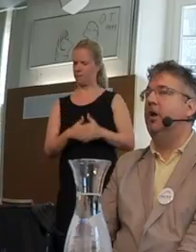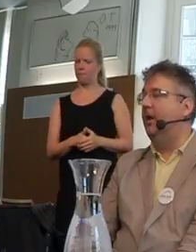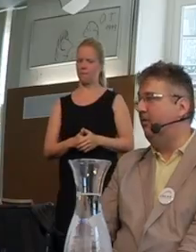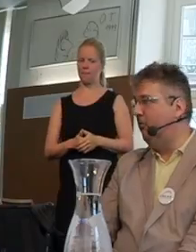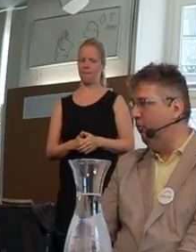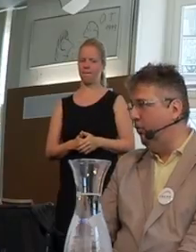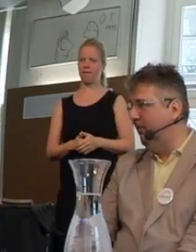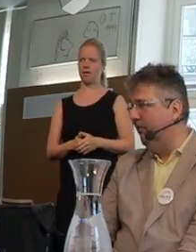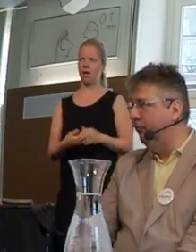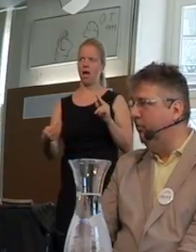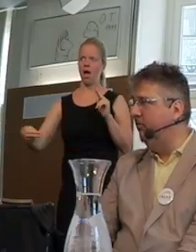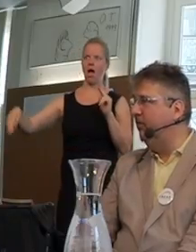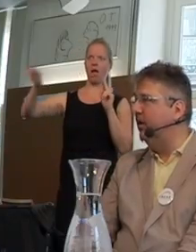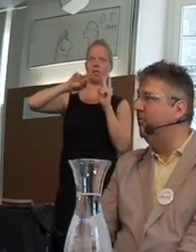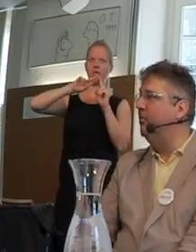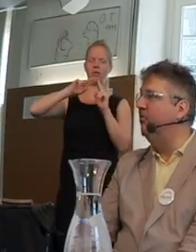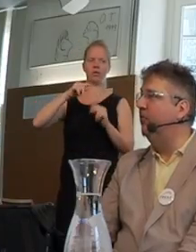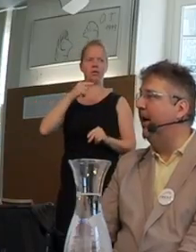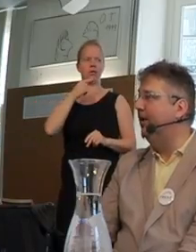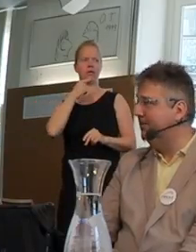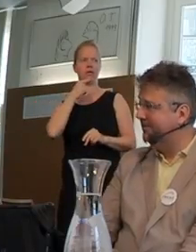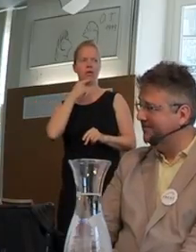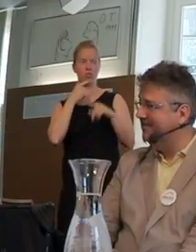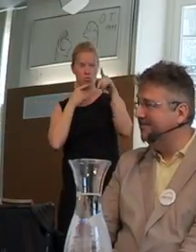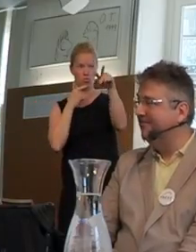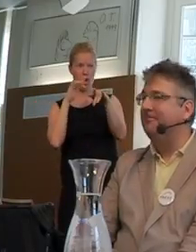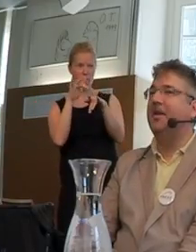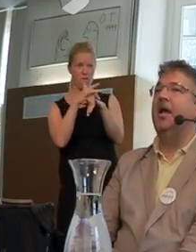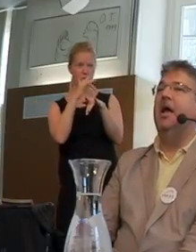Und die Reaktion war, fühlen Sie sich als Missionar?